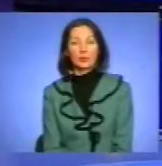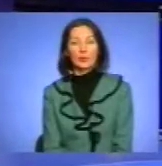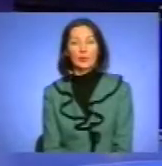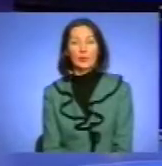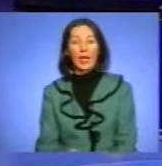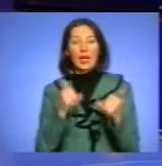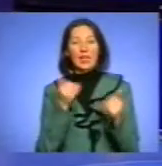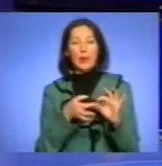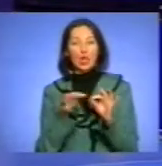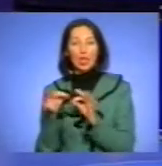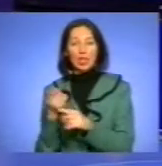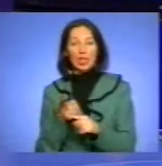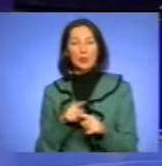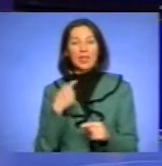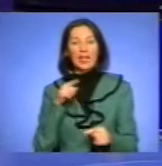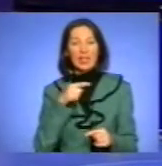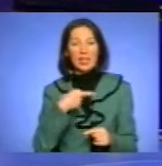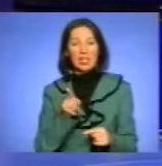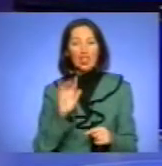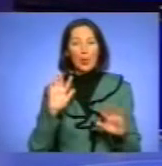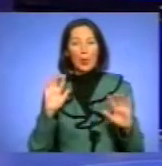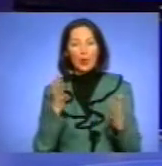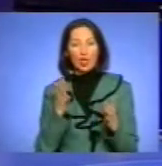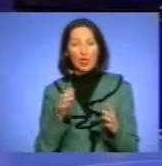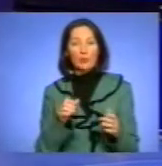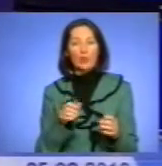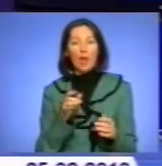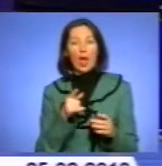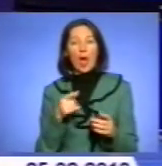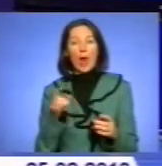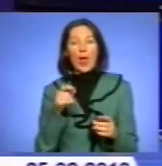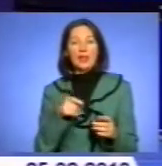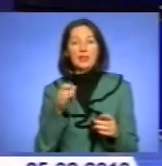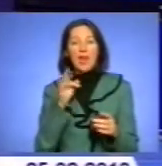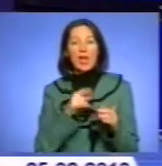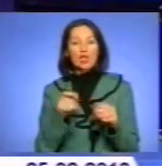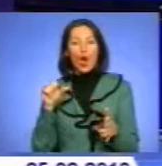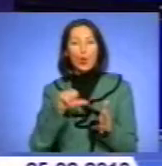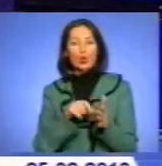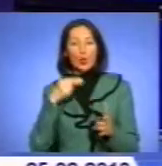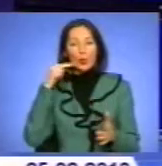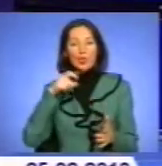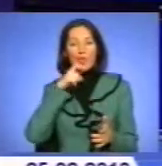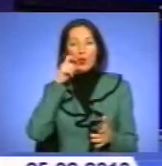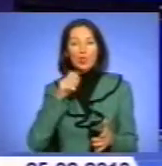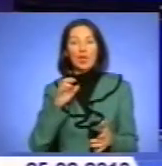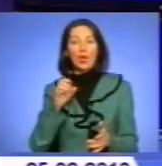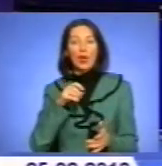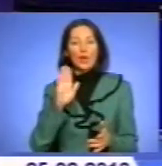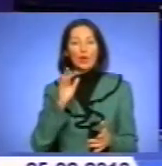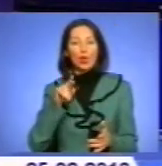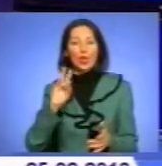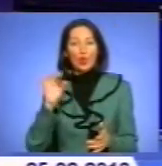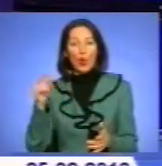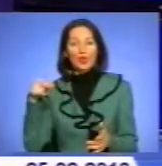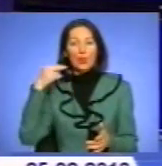А тепер докладніше про ці та інші події. У Брюсселі за участю президента України Віктора Януковича, президента Європейської ради